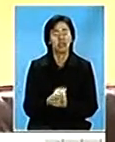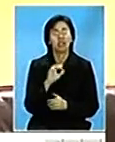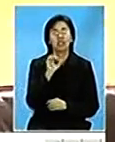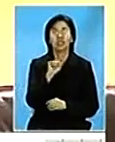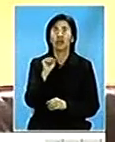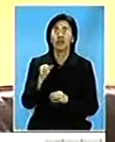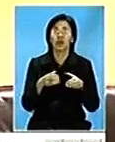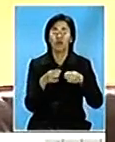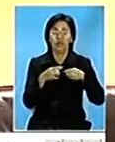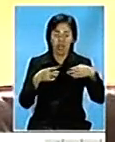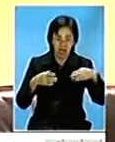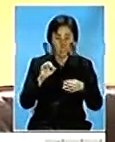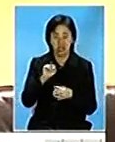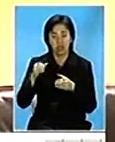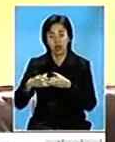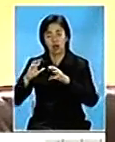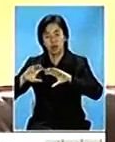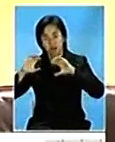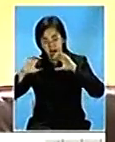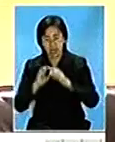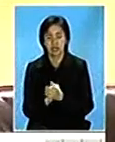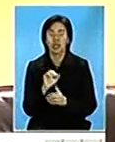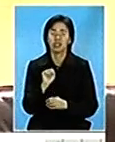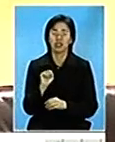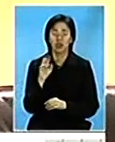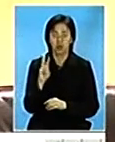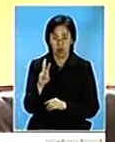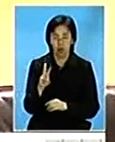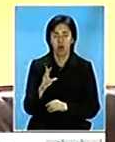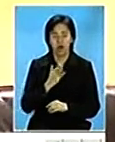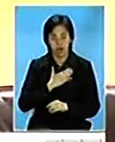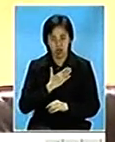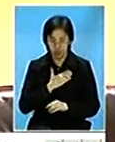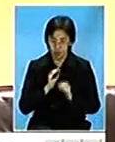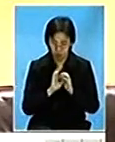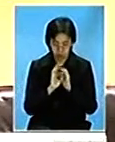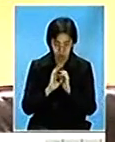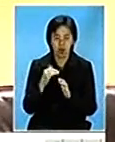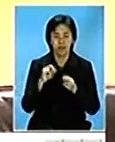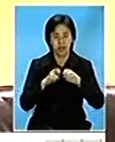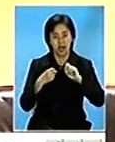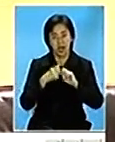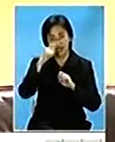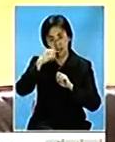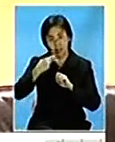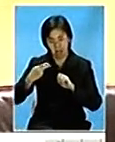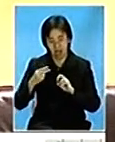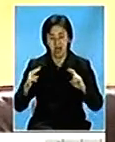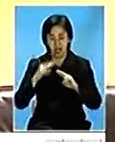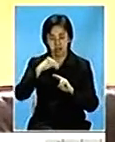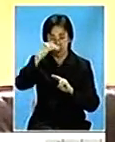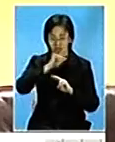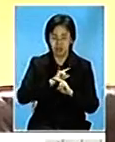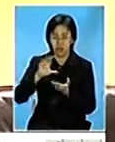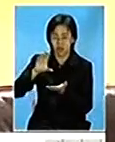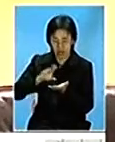ทั้งฝ่ายค้านและฝ่ายรัฐบาลหรือท่านส.ว.นะครับเราก็มีความเป็นห่วงเรื่องนี้กระทรวงก็จะรับไปดำเนินการอย่างมีประสิ